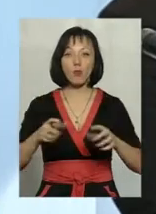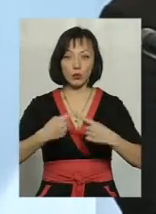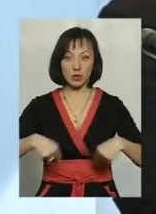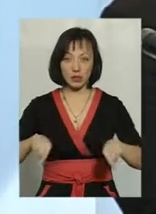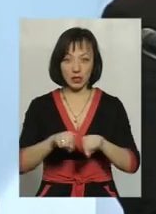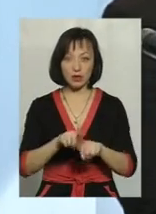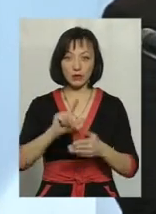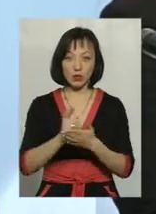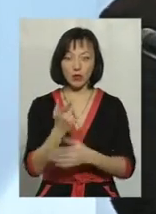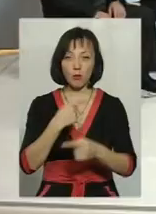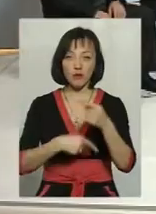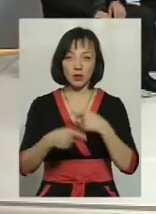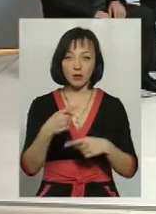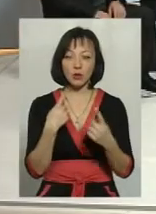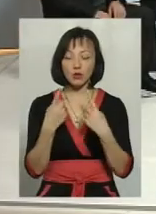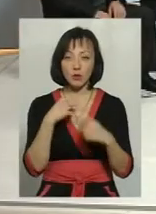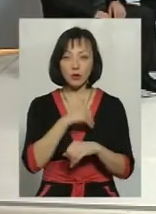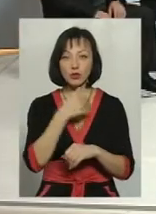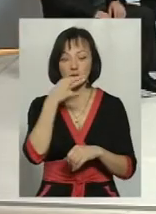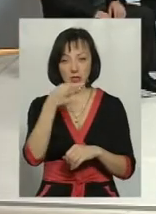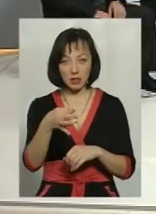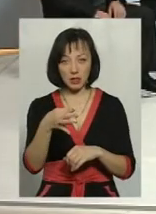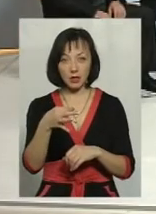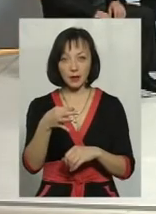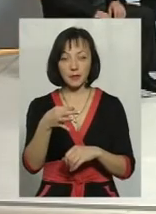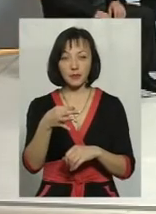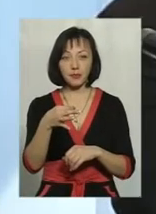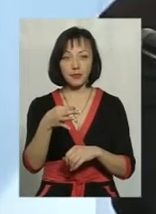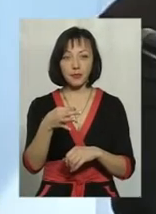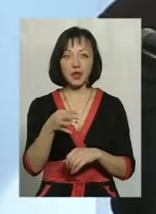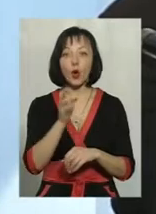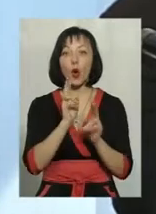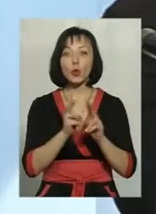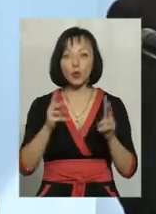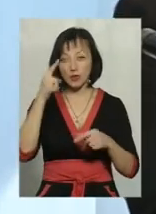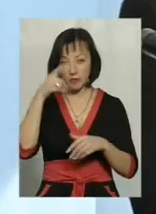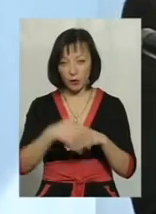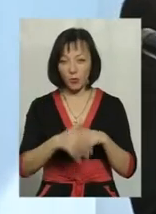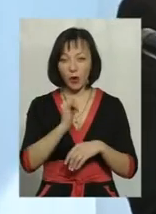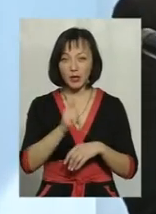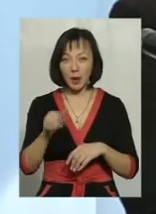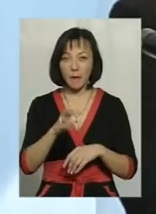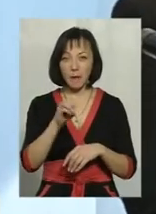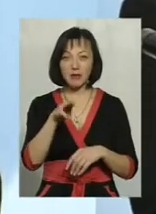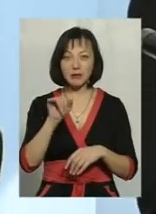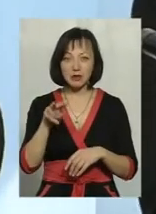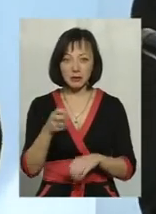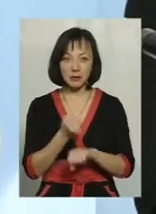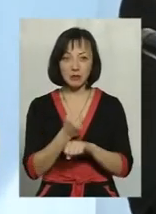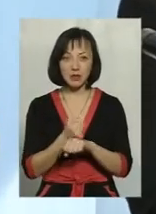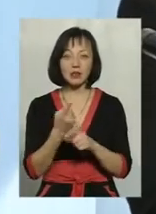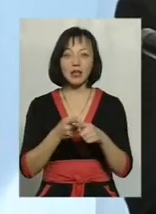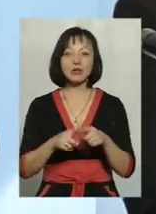От я знову повертаючись до розмови, хочу сказати, що ви сказали підприємці. Той, хто свідомо розливає метиловий спирт, то не підприємець,